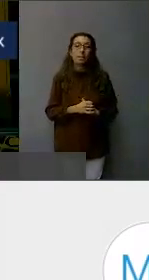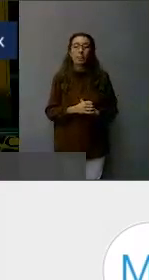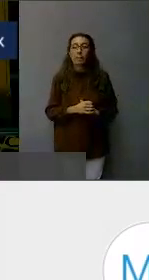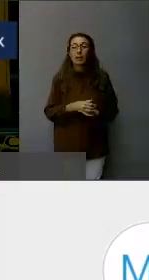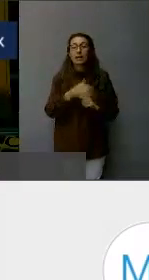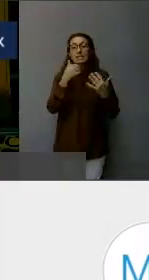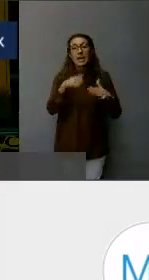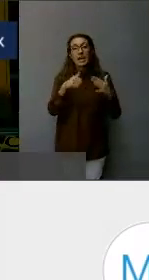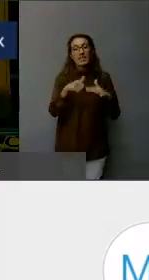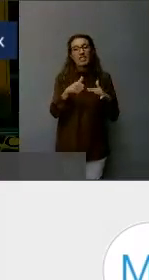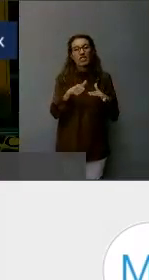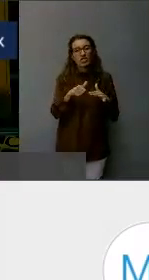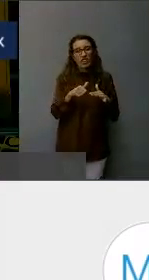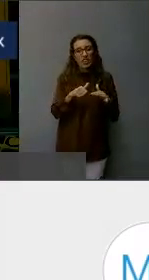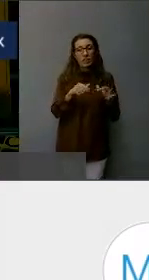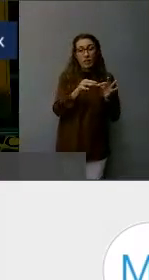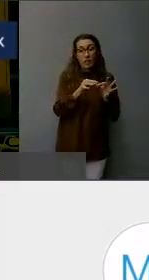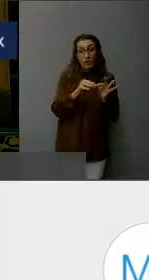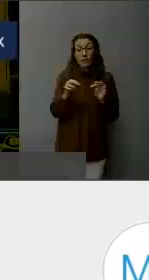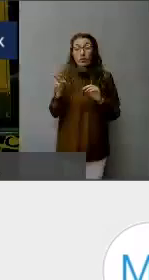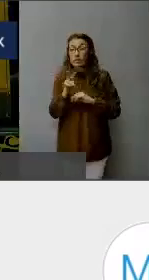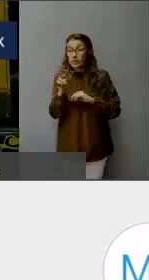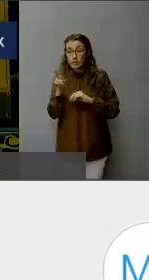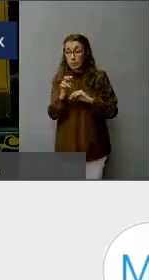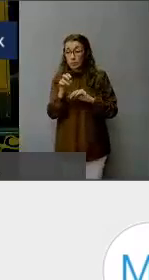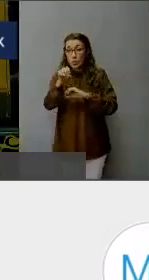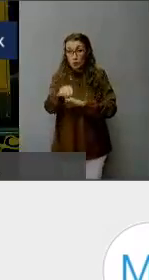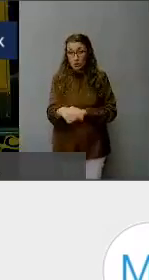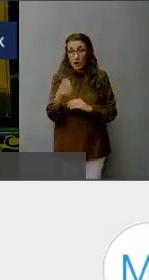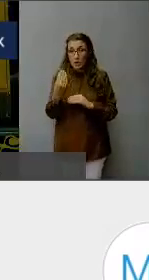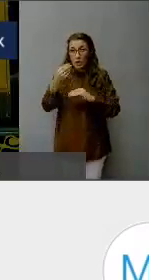16 22 si aggiunge la consigliera remuzzi